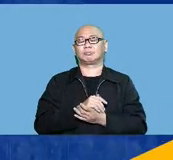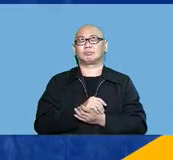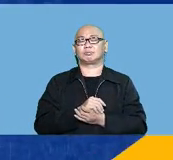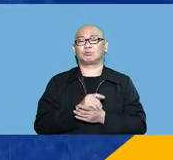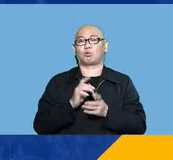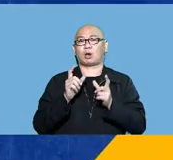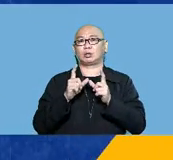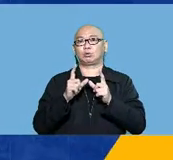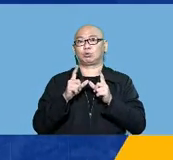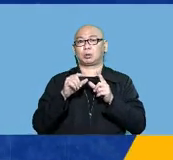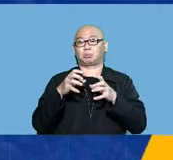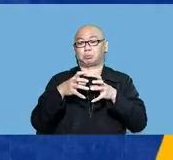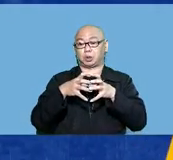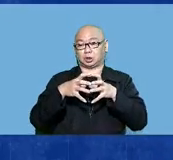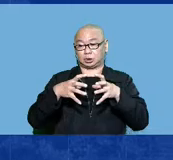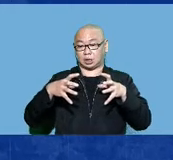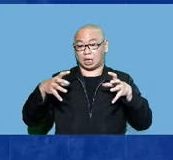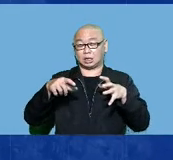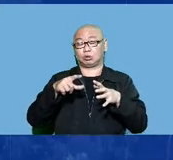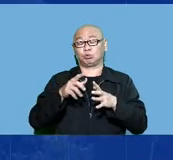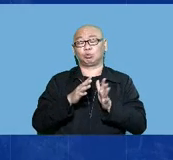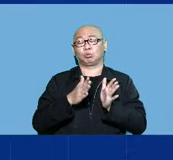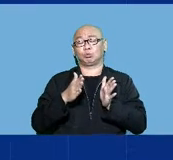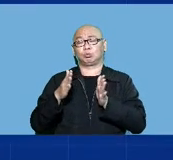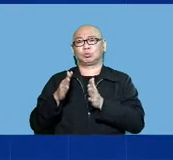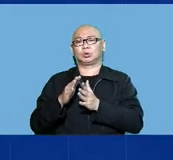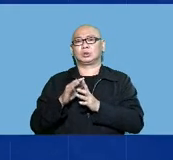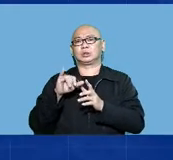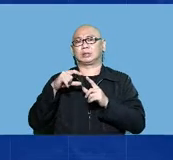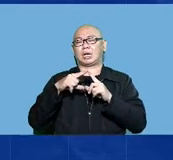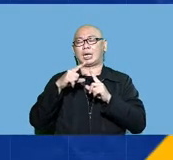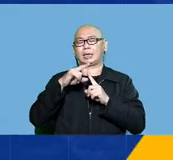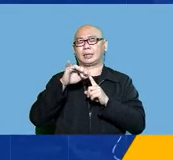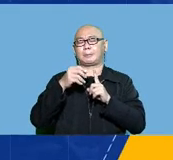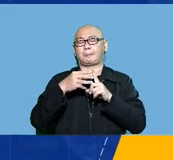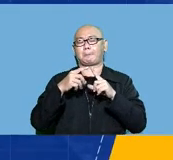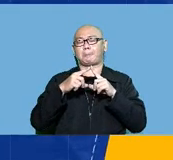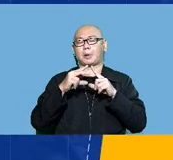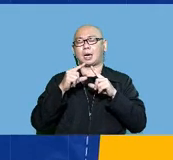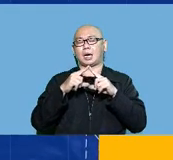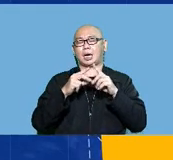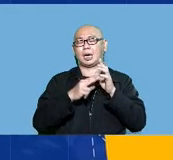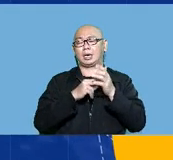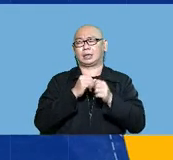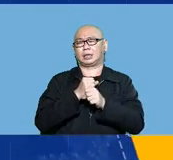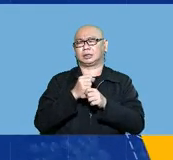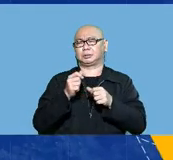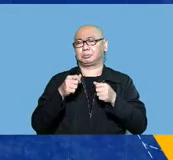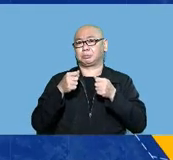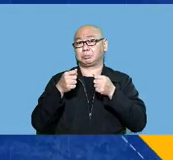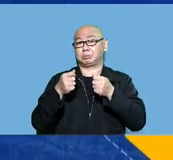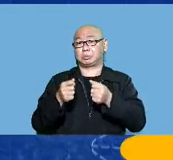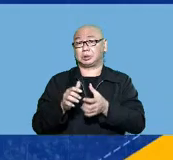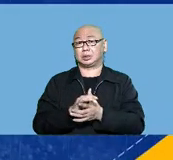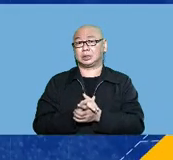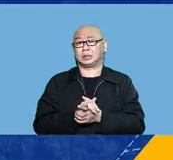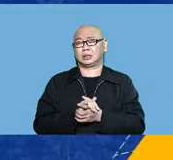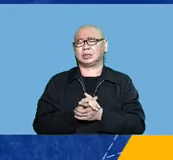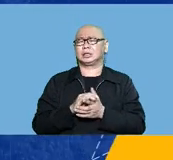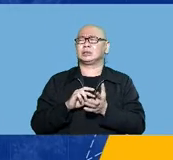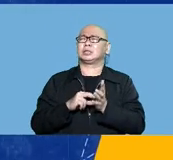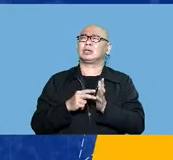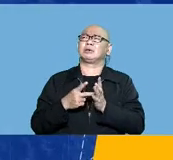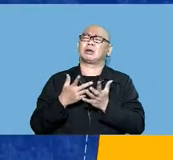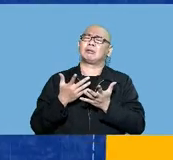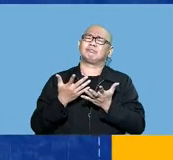waduk besar-besar itu, kemudian juga di Jatibarang. Di Jatibarang hanya diberi istilahnya